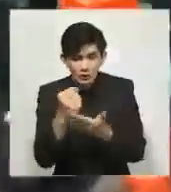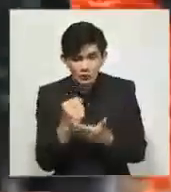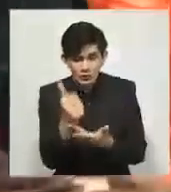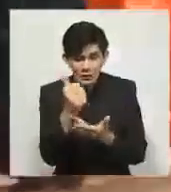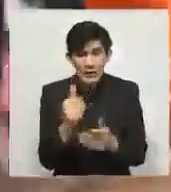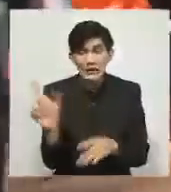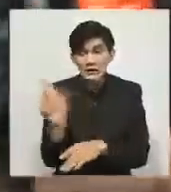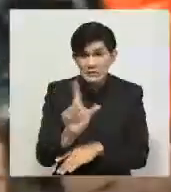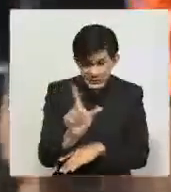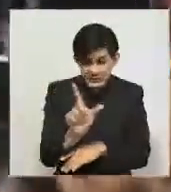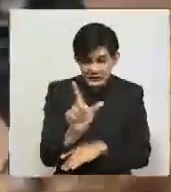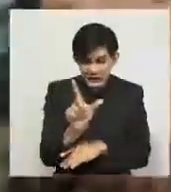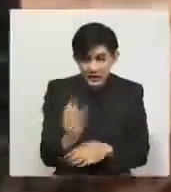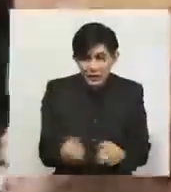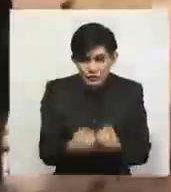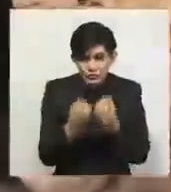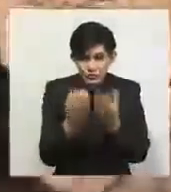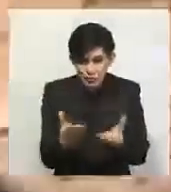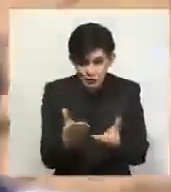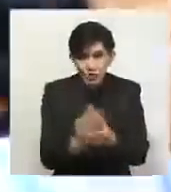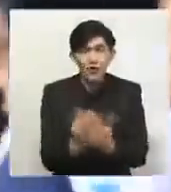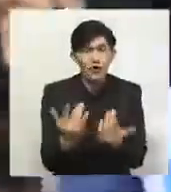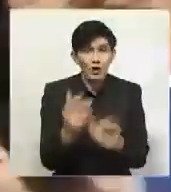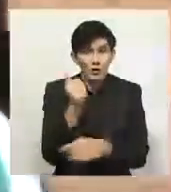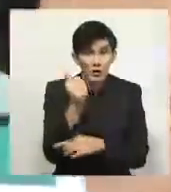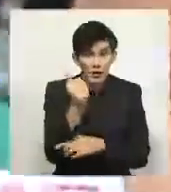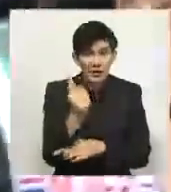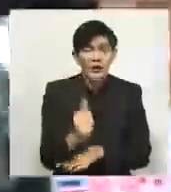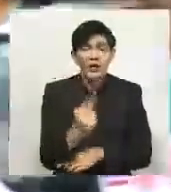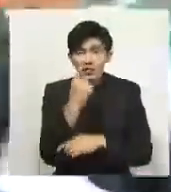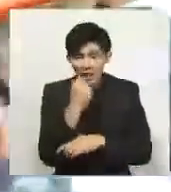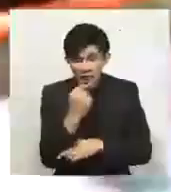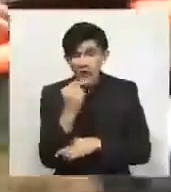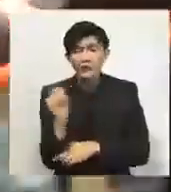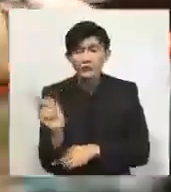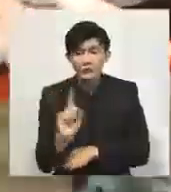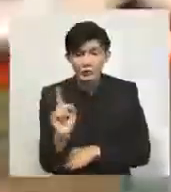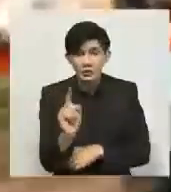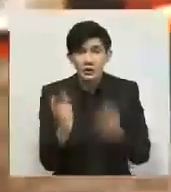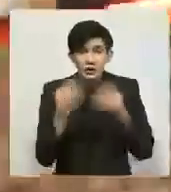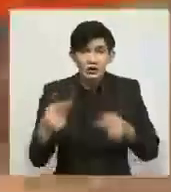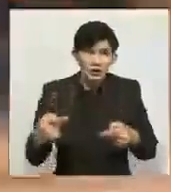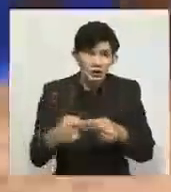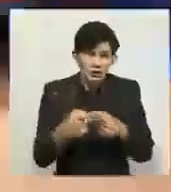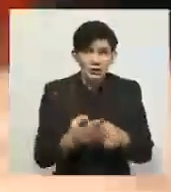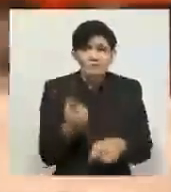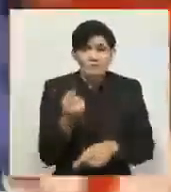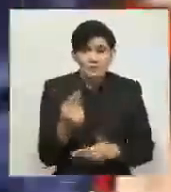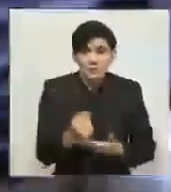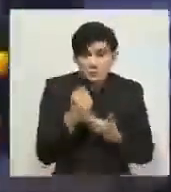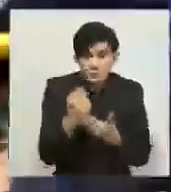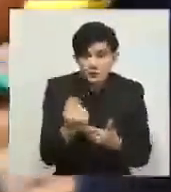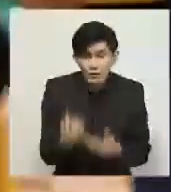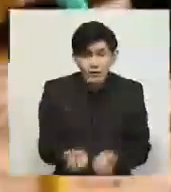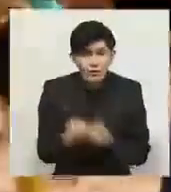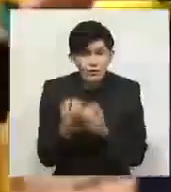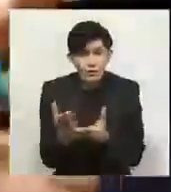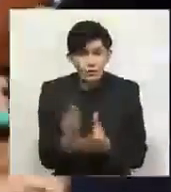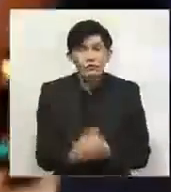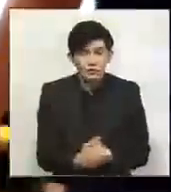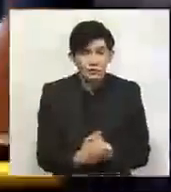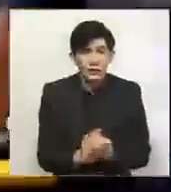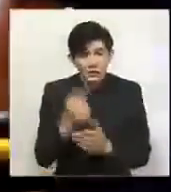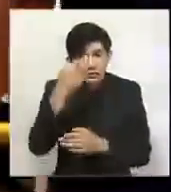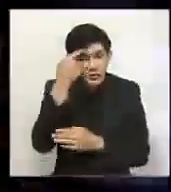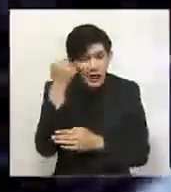ได้สีเหลืองการนำส่งสามารถรอได้สีแดงผู้บาดเจ็บต้องได้รับการนำส่งทันที